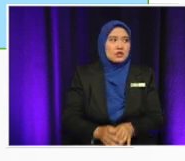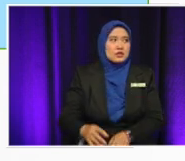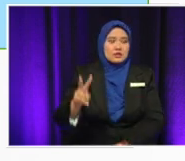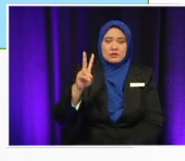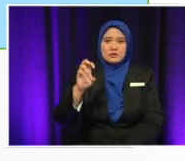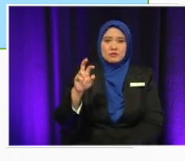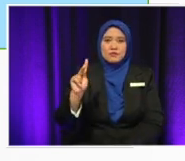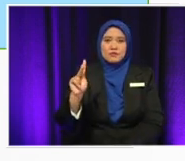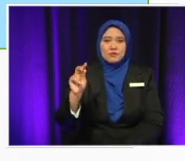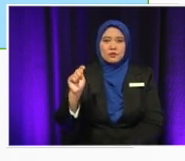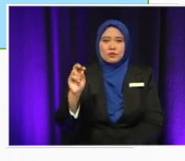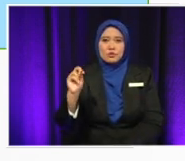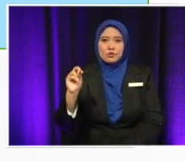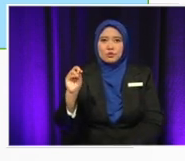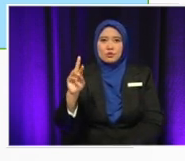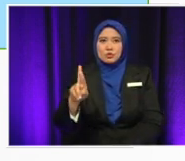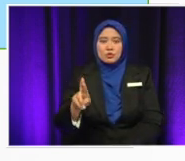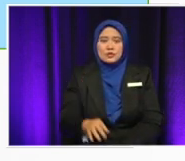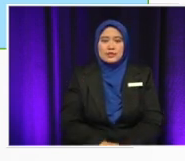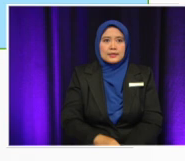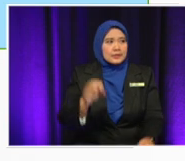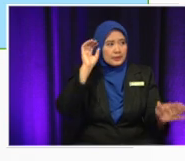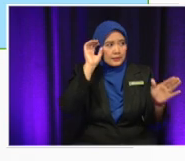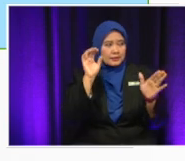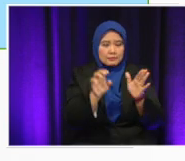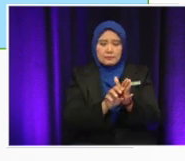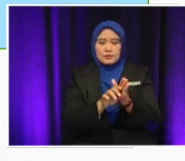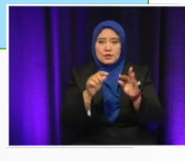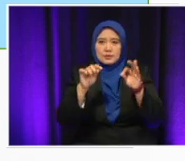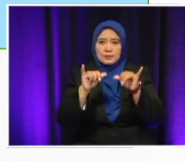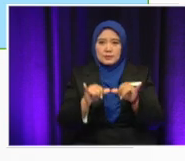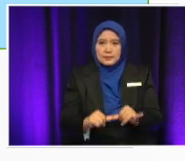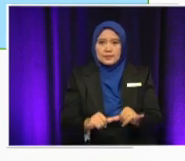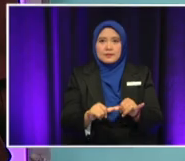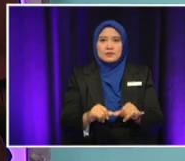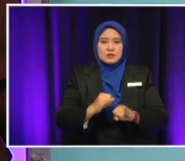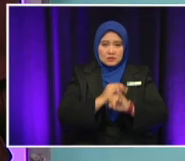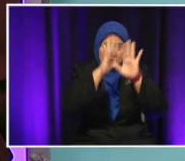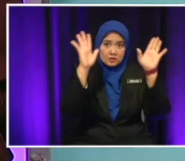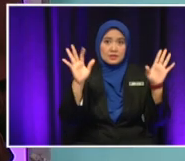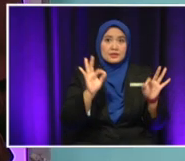diubah Oke ini seperti lukisan-lukisan a yang kita gunakan